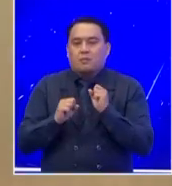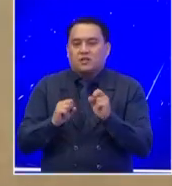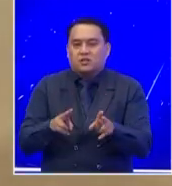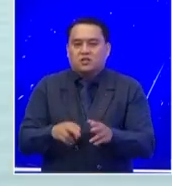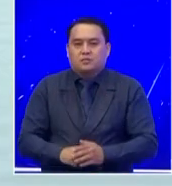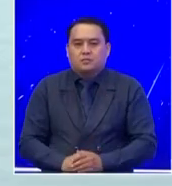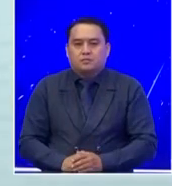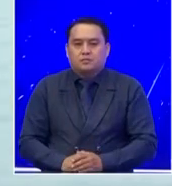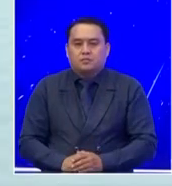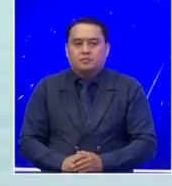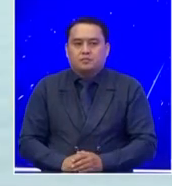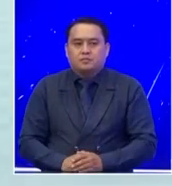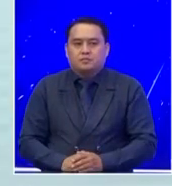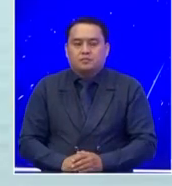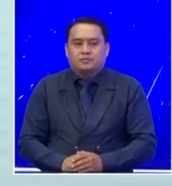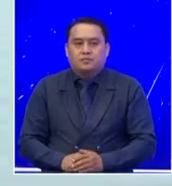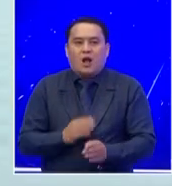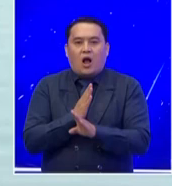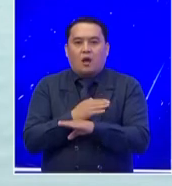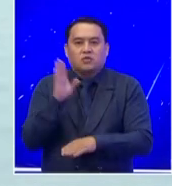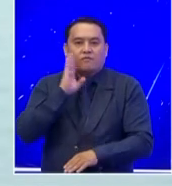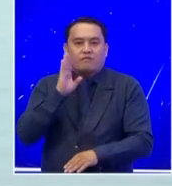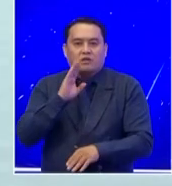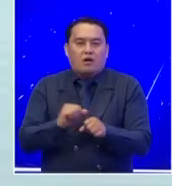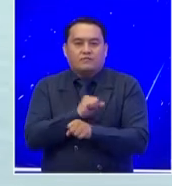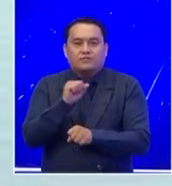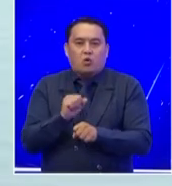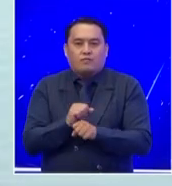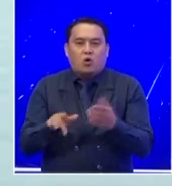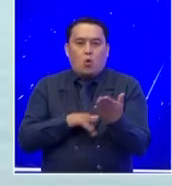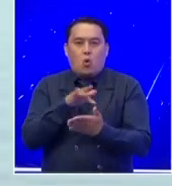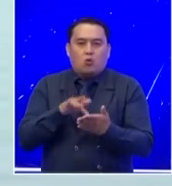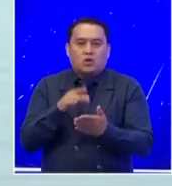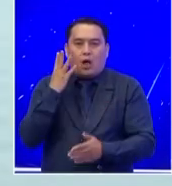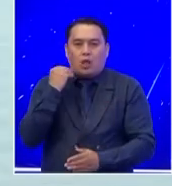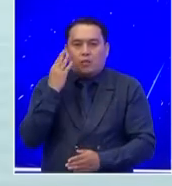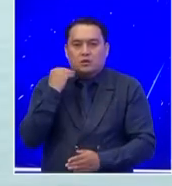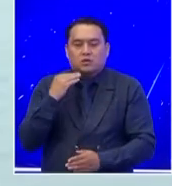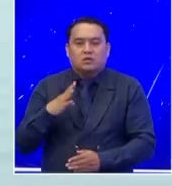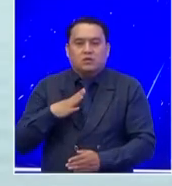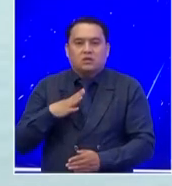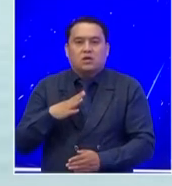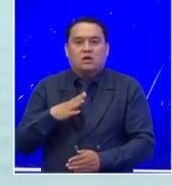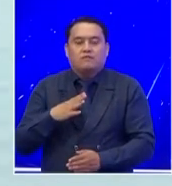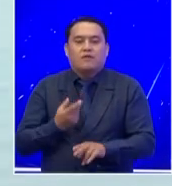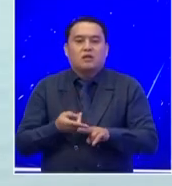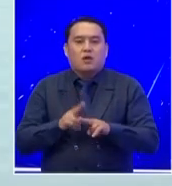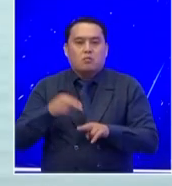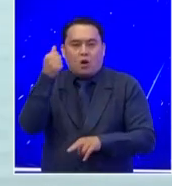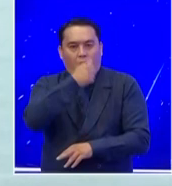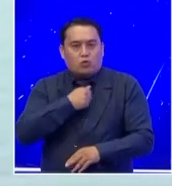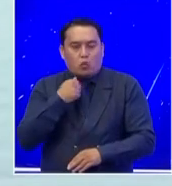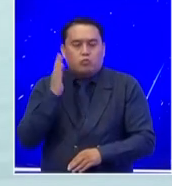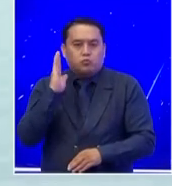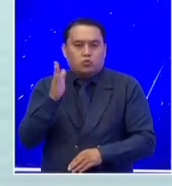безопасности. Капшагайское водохранилище наше граничит с таким мегаполисом, как город Алматы. И в этом году